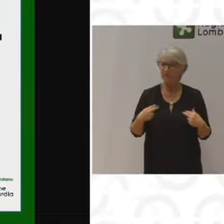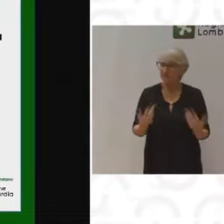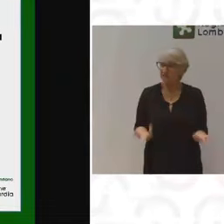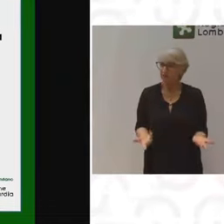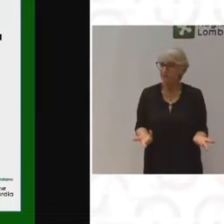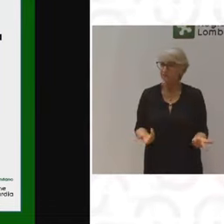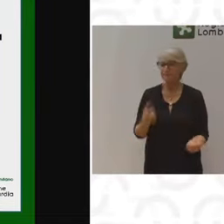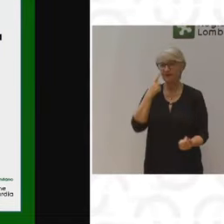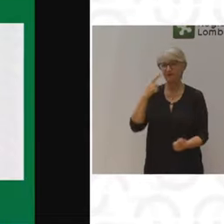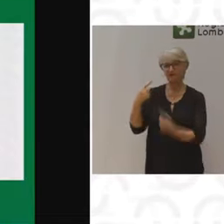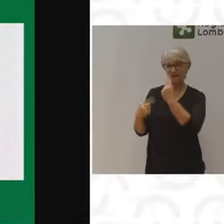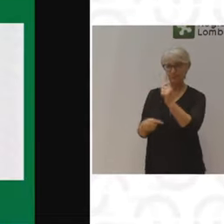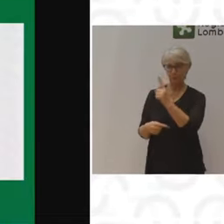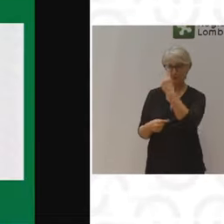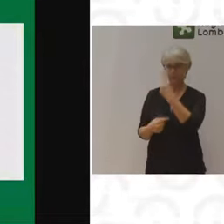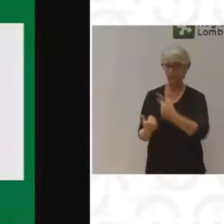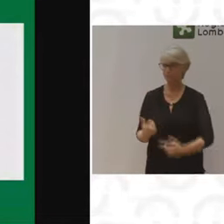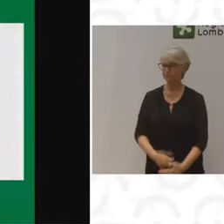Vediamo il primo spezzone.